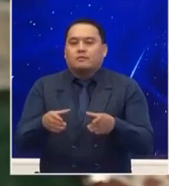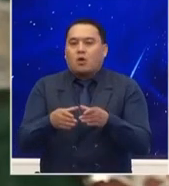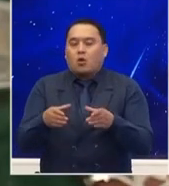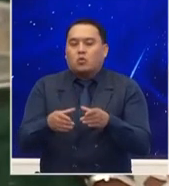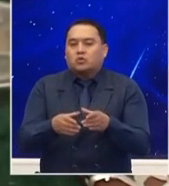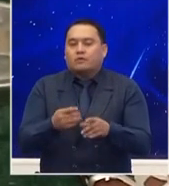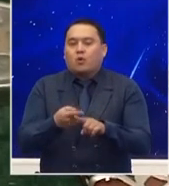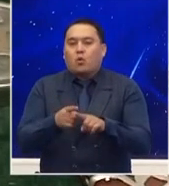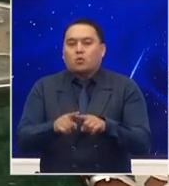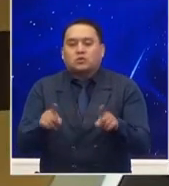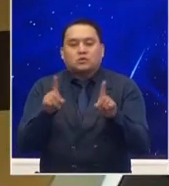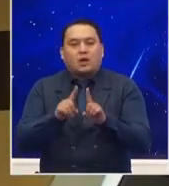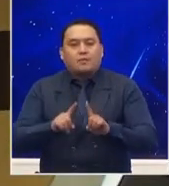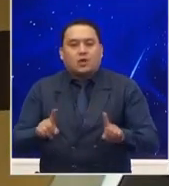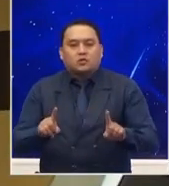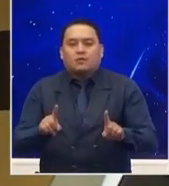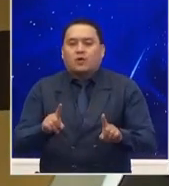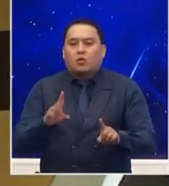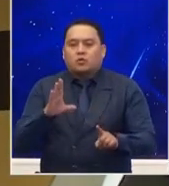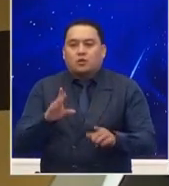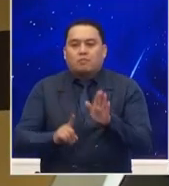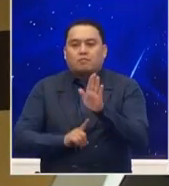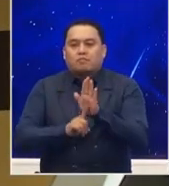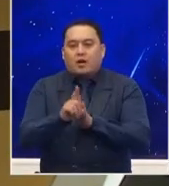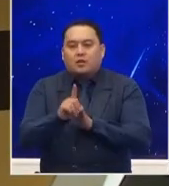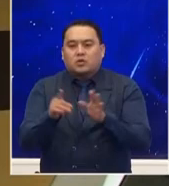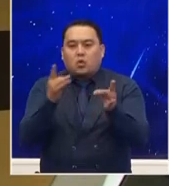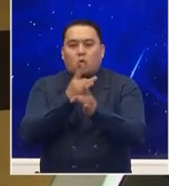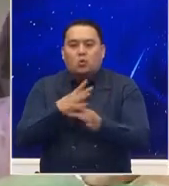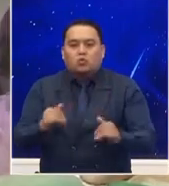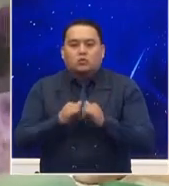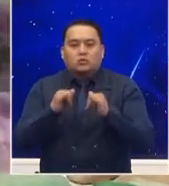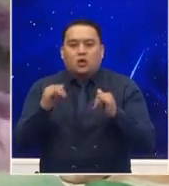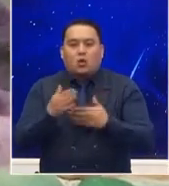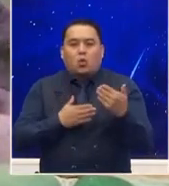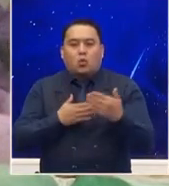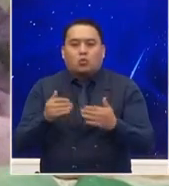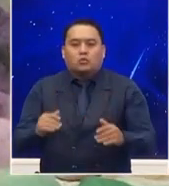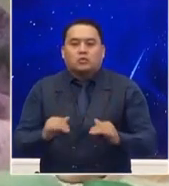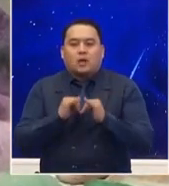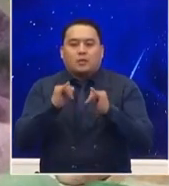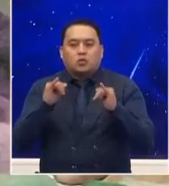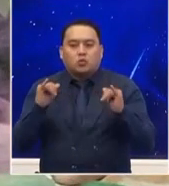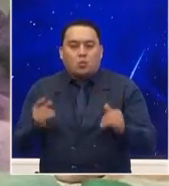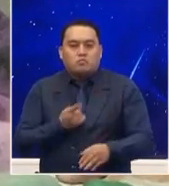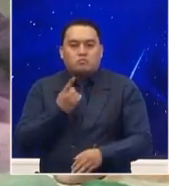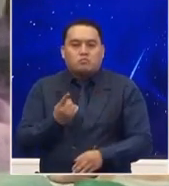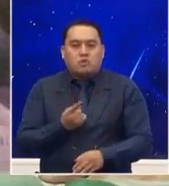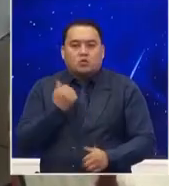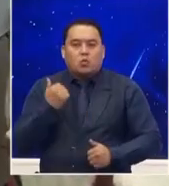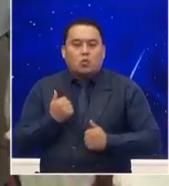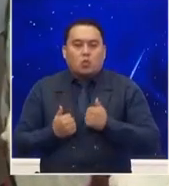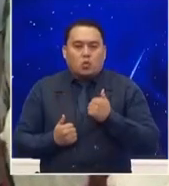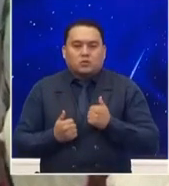қолөнершілер үшін де айтулы оқиға. Бірлестіктің басты бағыты мәдениетті дамытып, қолөнерді жандандыру. Сондай-ақ шеберлер мәртебесін